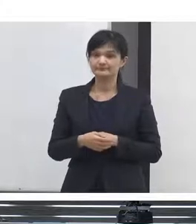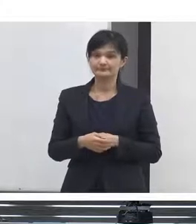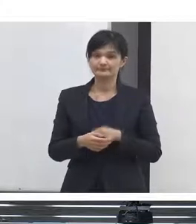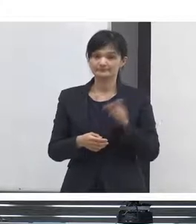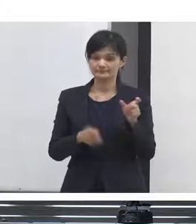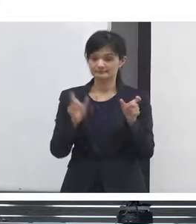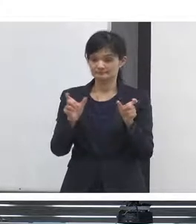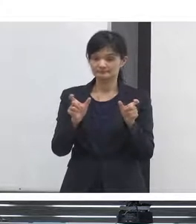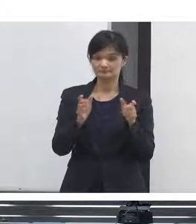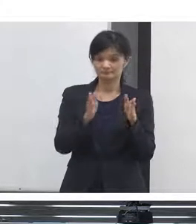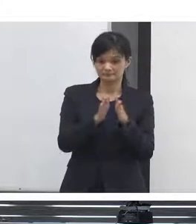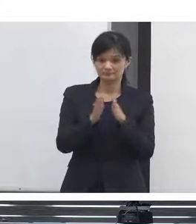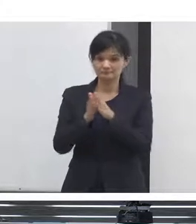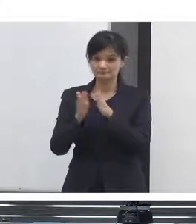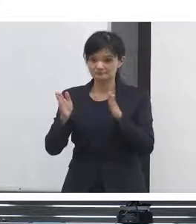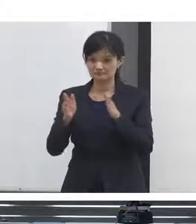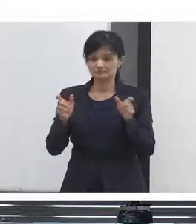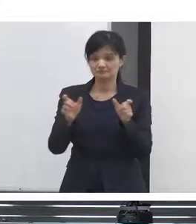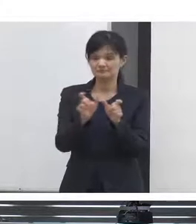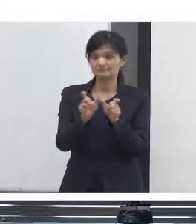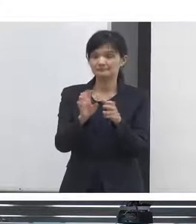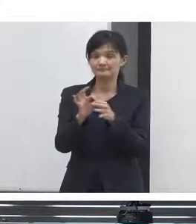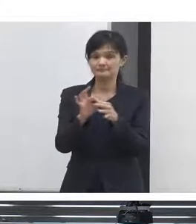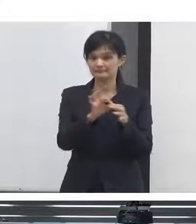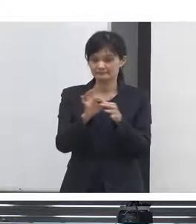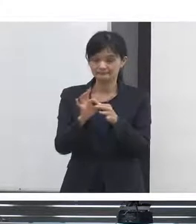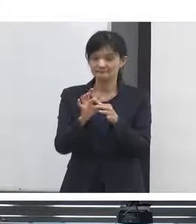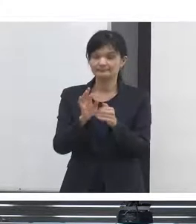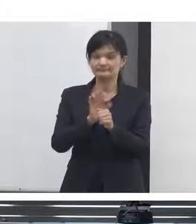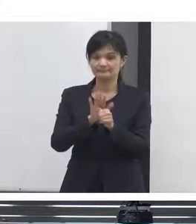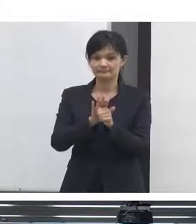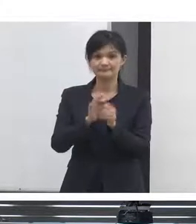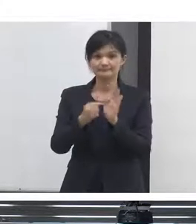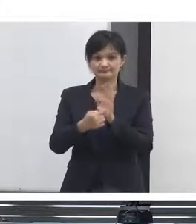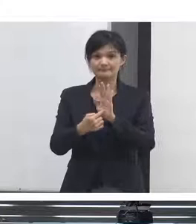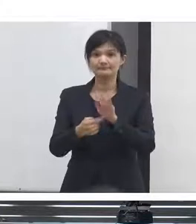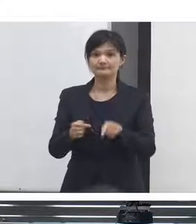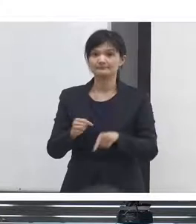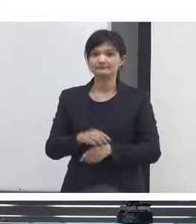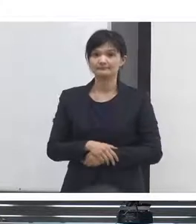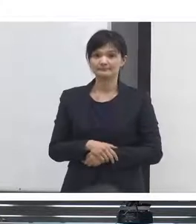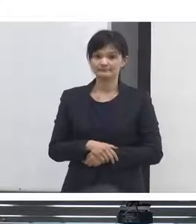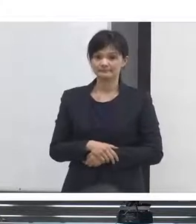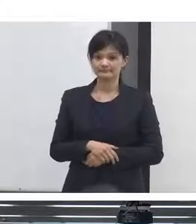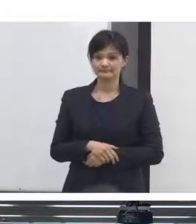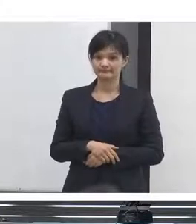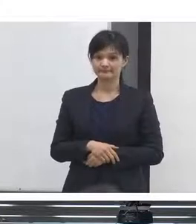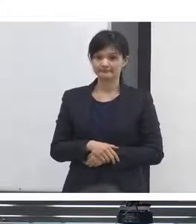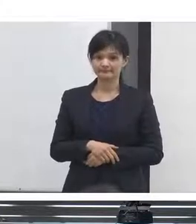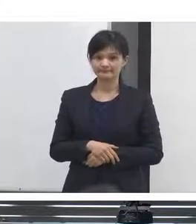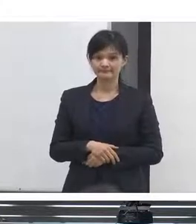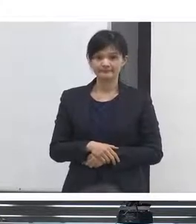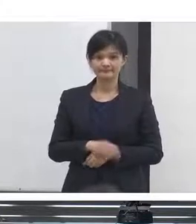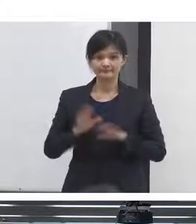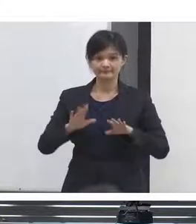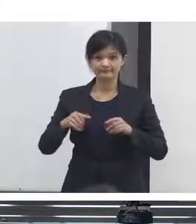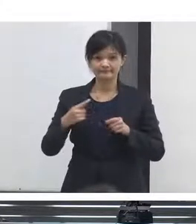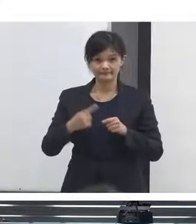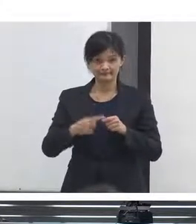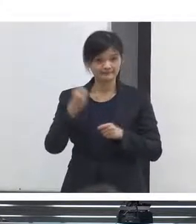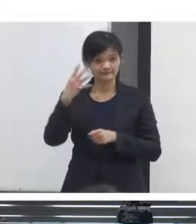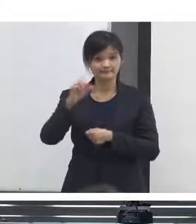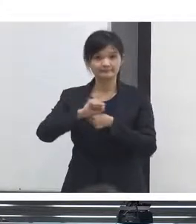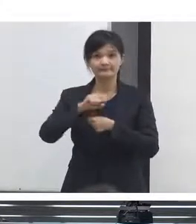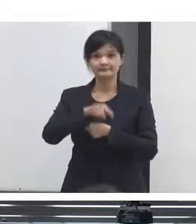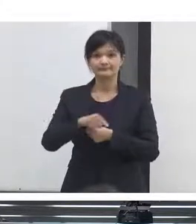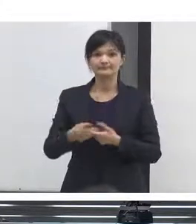窄跟宽之间的关系，是表达这样子的内容哦。好，那这是我们今年大概新作部分哦。那